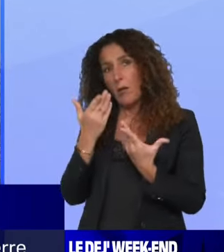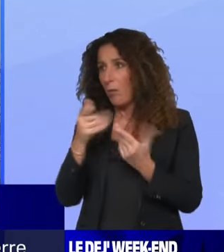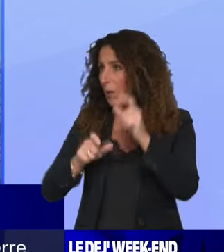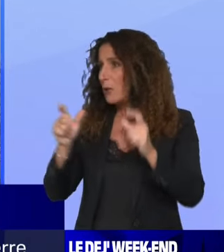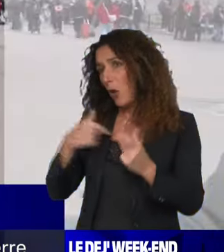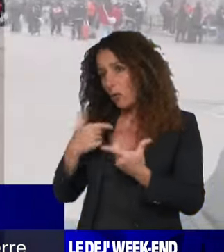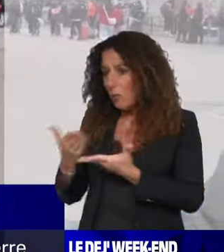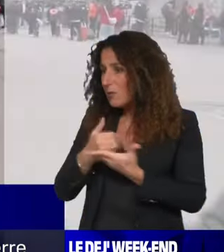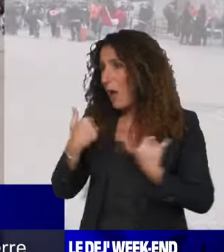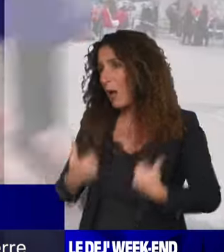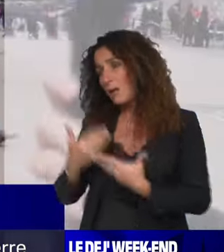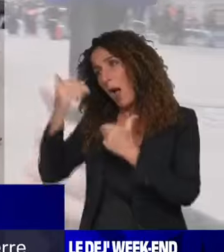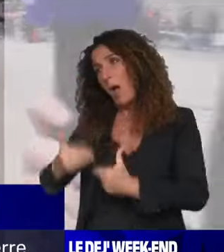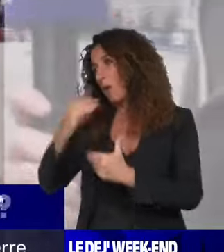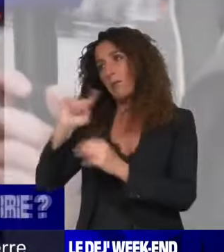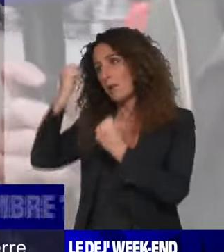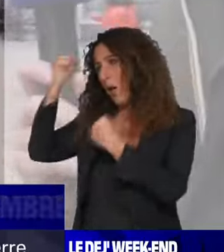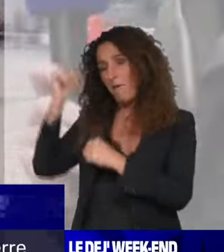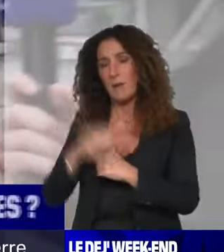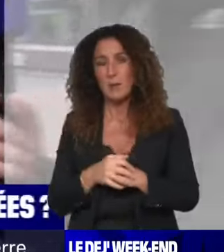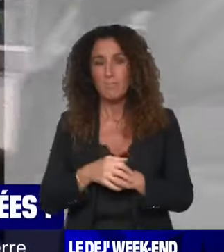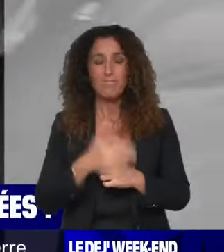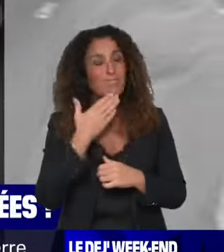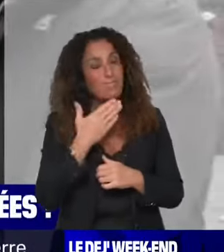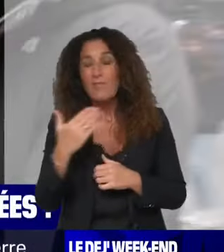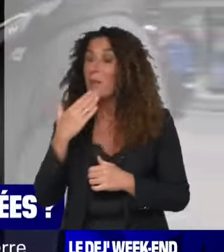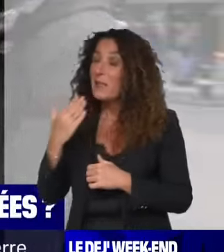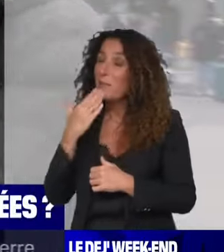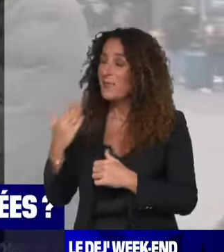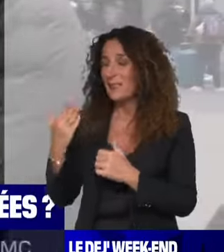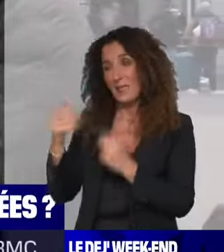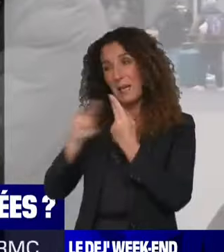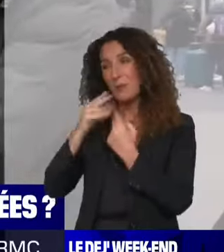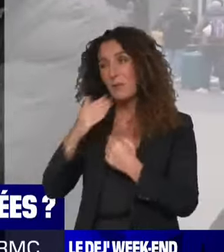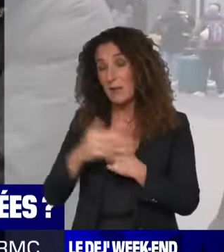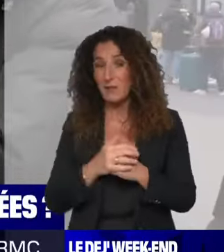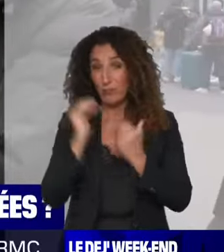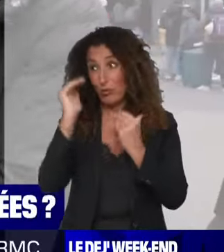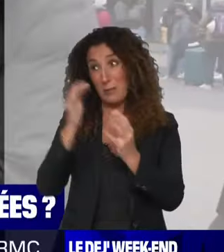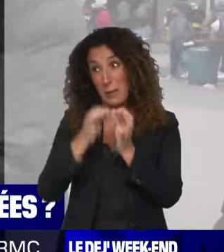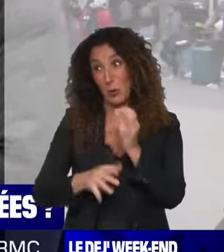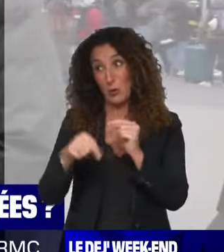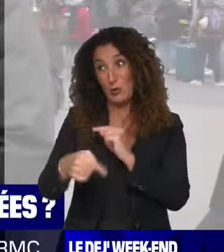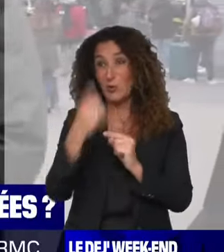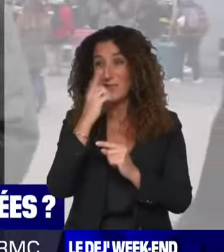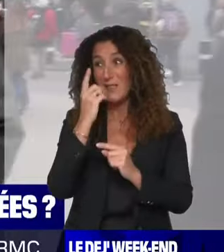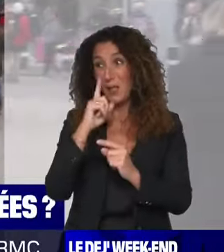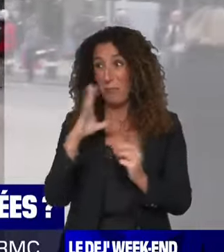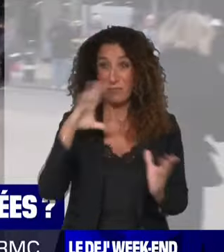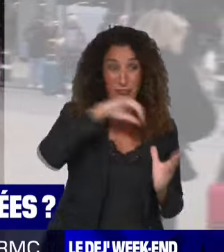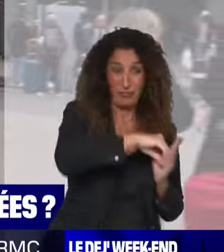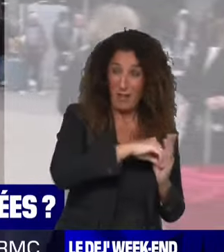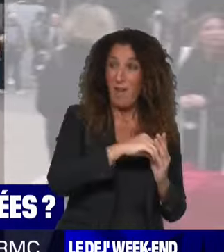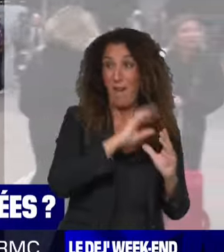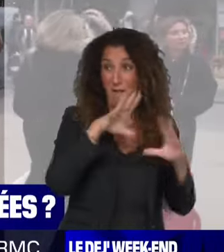pour arrêter les grèves, quoi. Merci beaucoup Marine en tout cas pour vos réponses et j'espère que vous trouverez une solution au mois de décembre pour rejoindre votre famille à